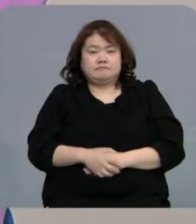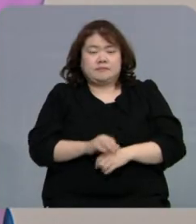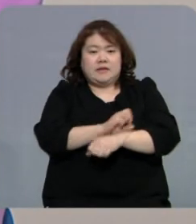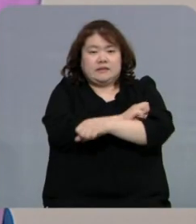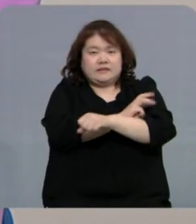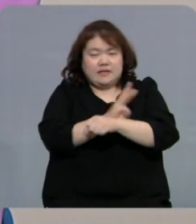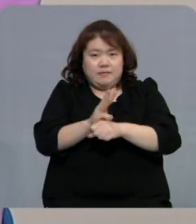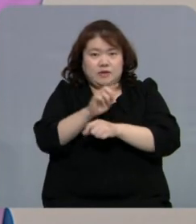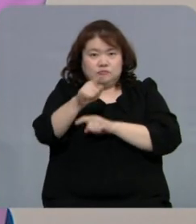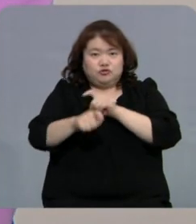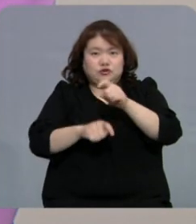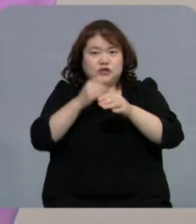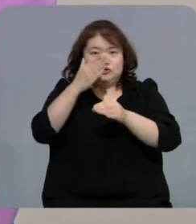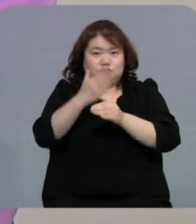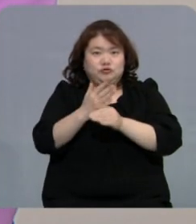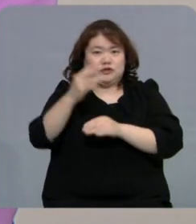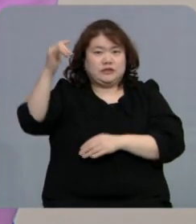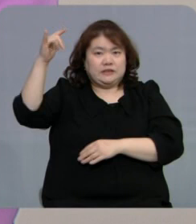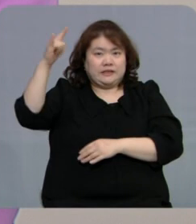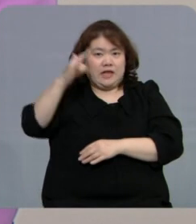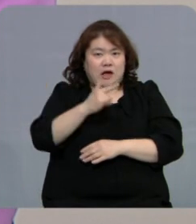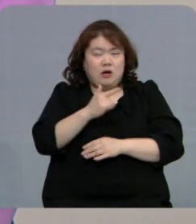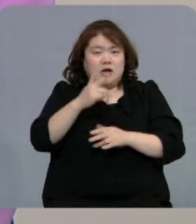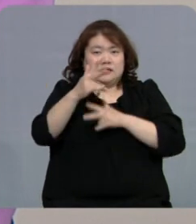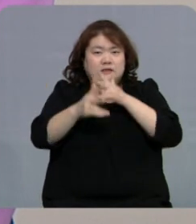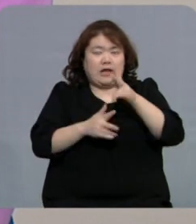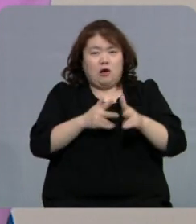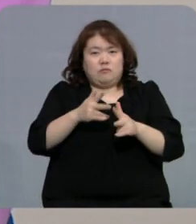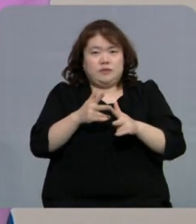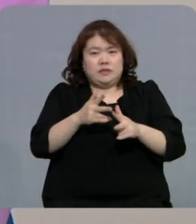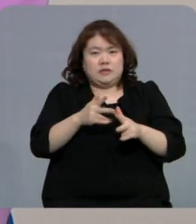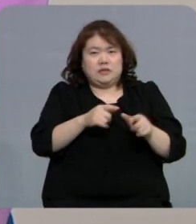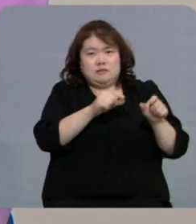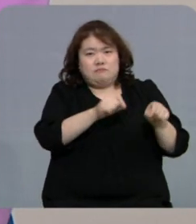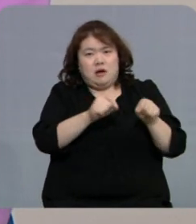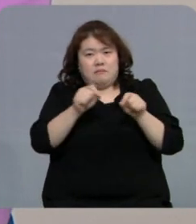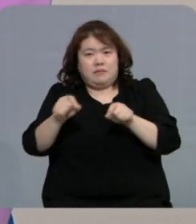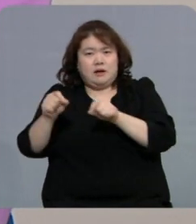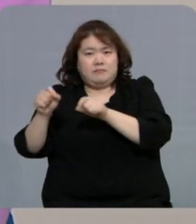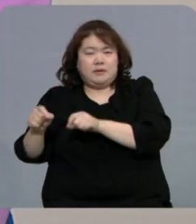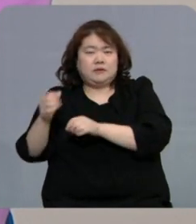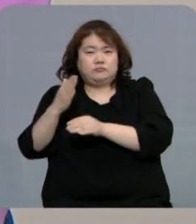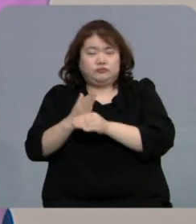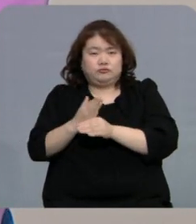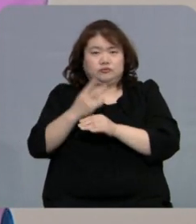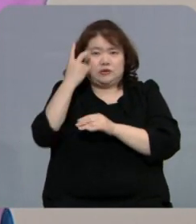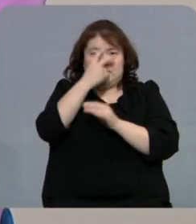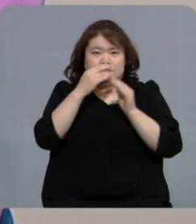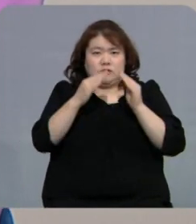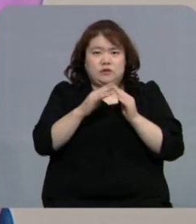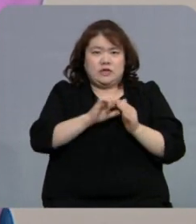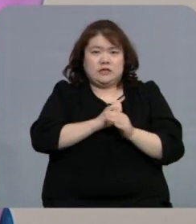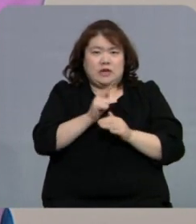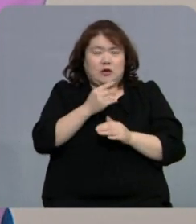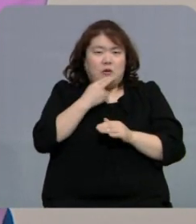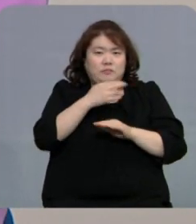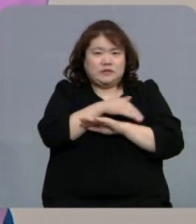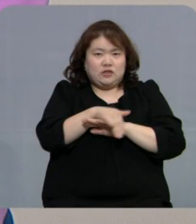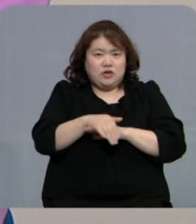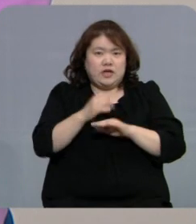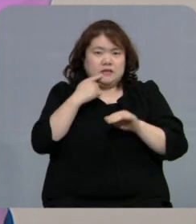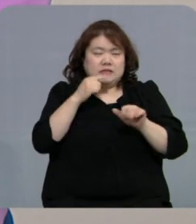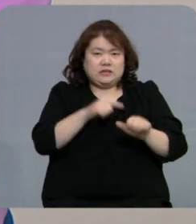새만금에 추진 중인 수상 태양광 사업이 좀처럼 진전되지 않고 있습니다. 감사원이 무자격 설계를 지적한 데